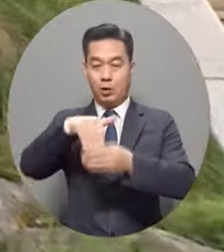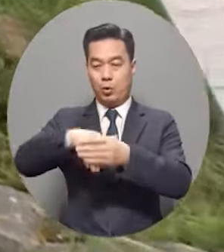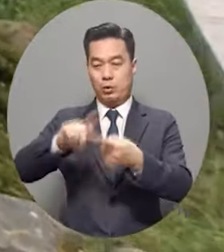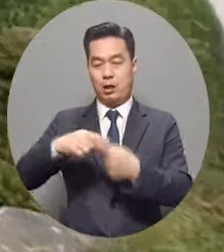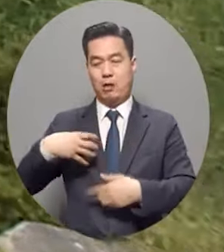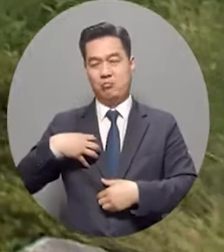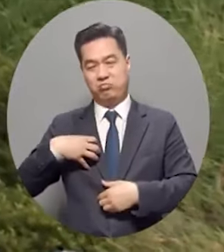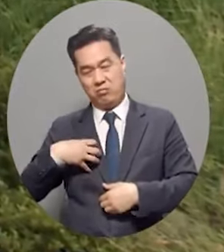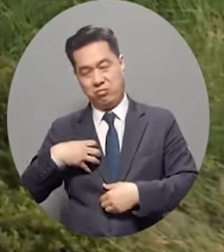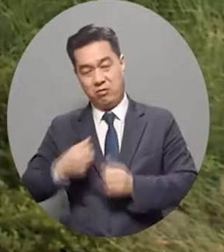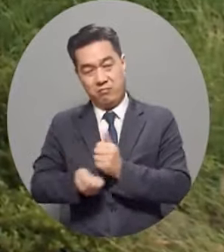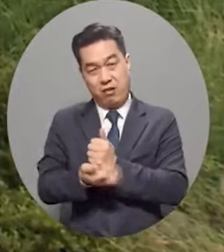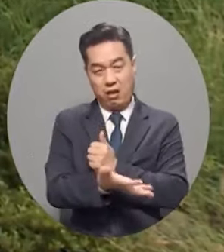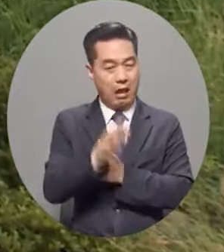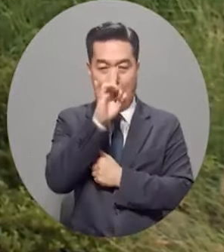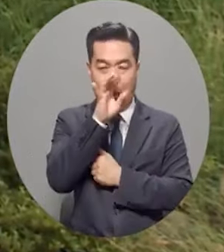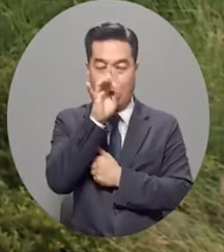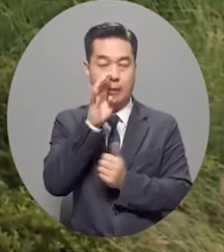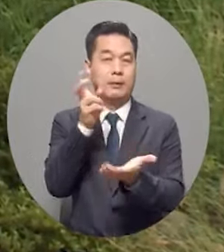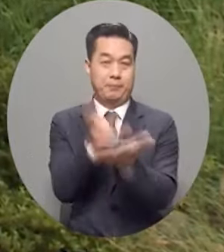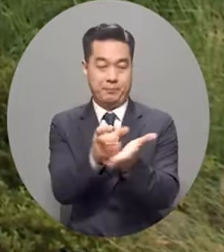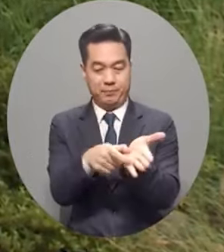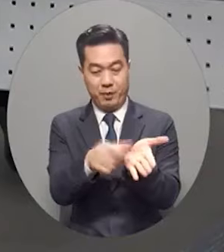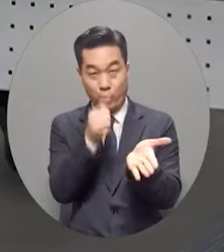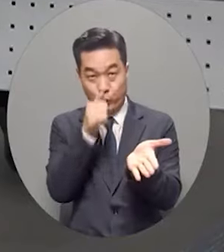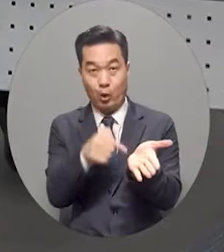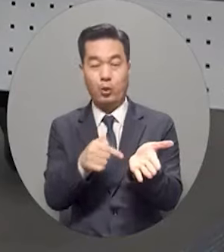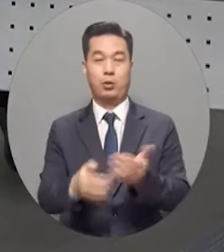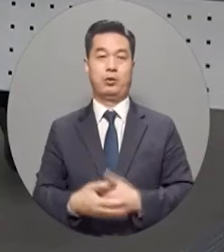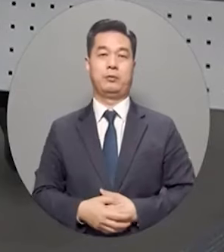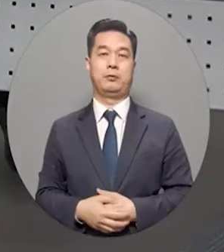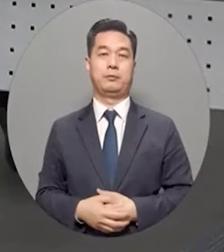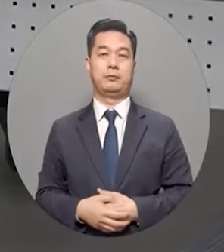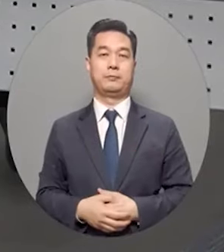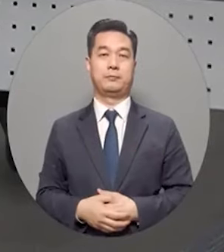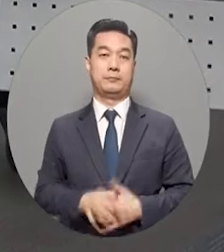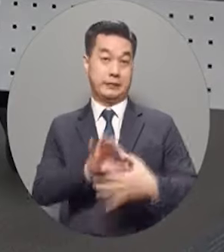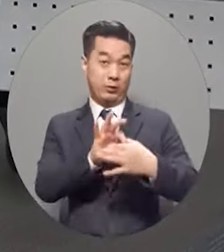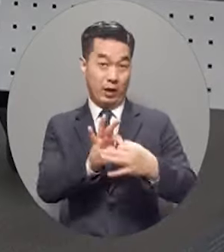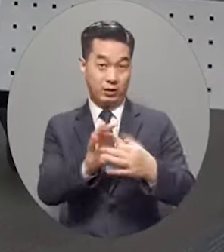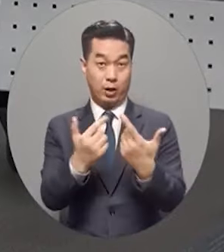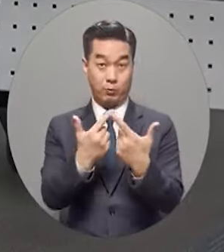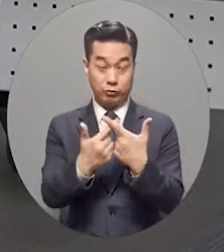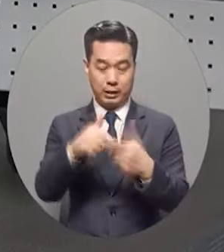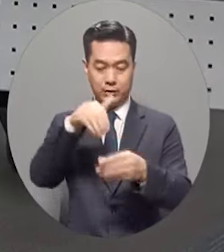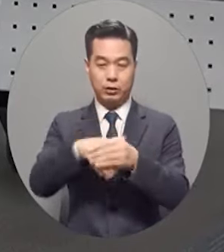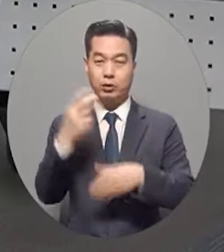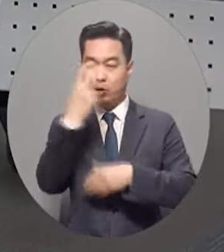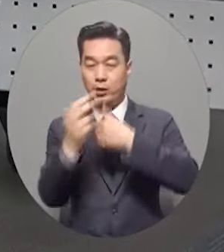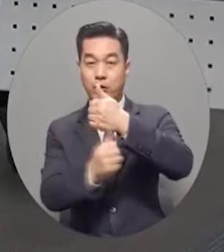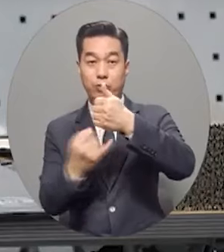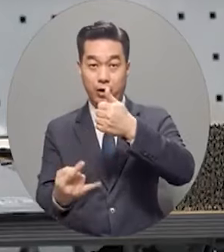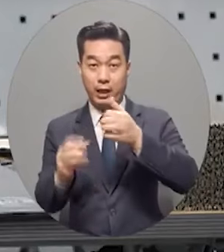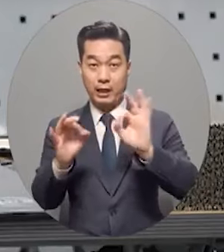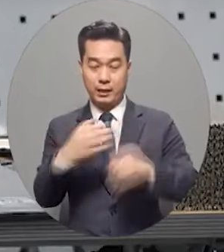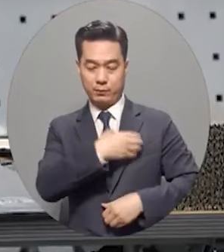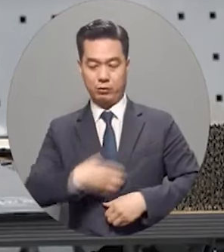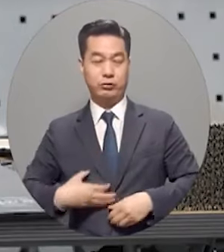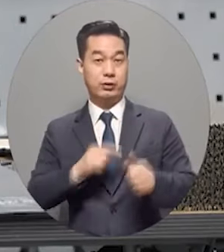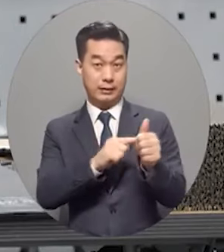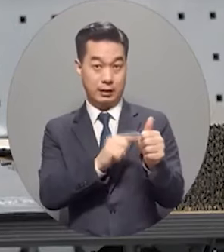부당한 영향력을 행사하면 안 된다고 정하고 있습니다. 이와 관련해 부산선거관리위원회는 김 구청장에